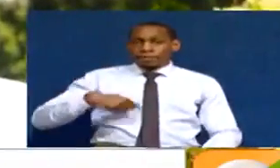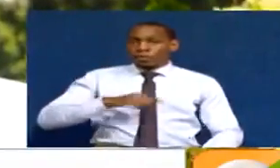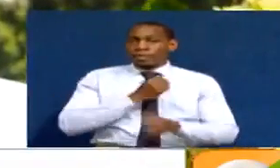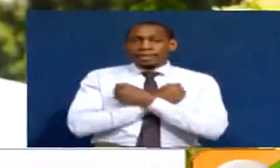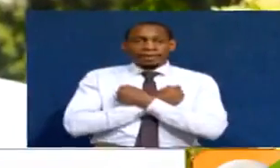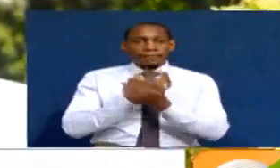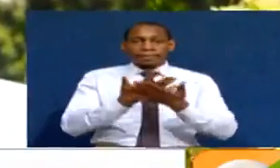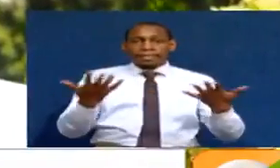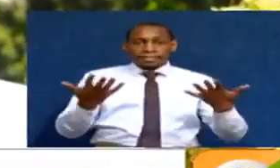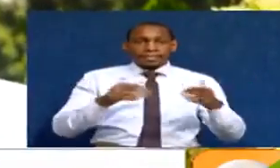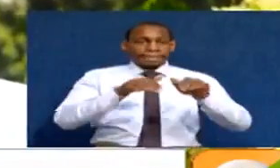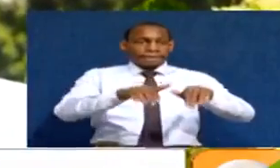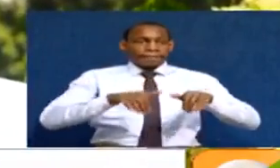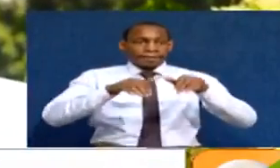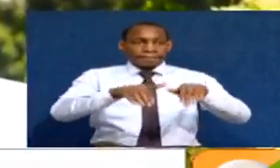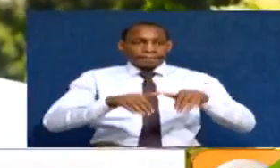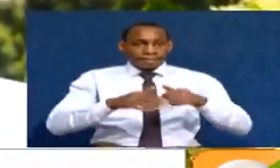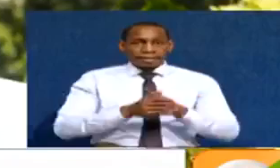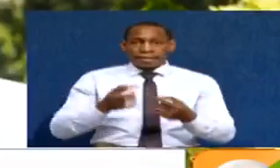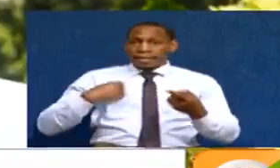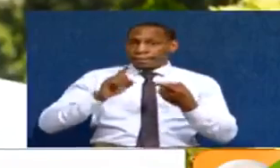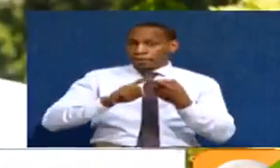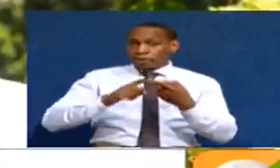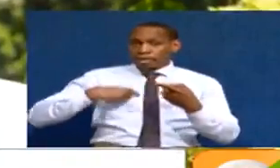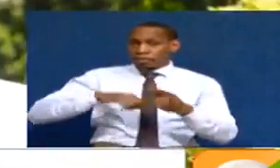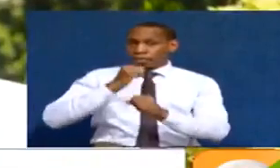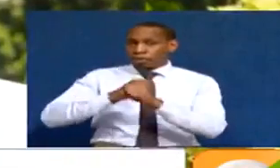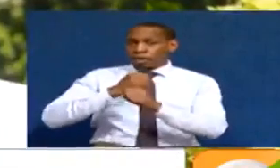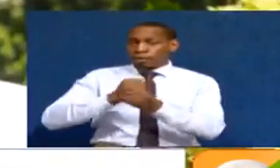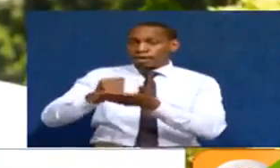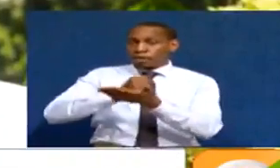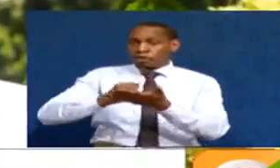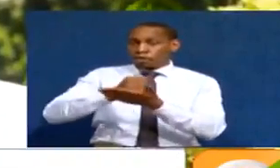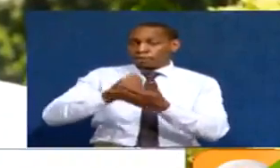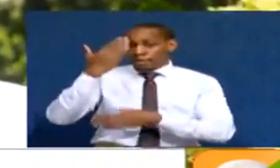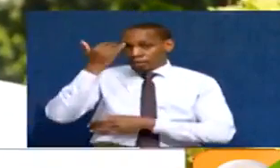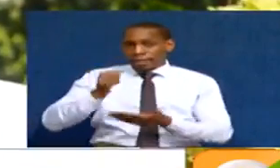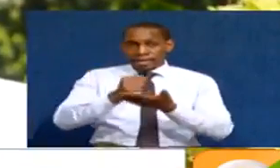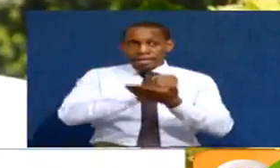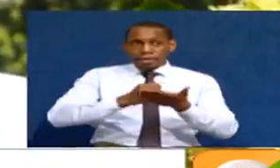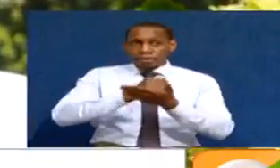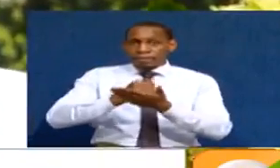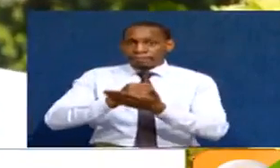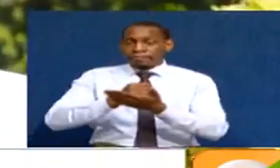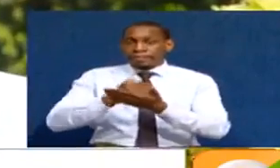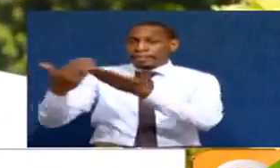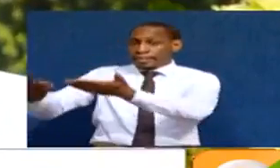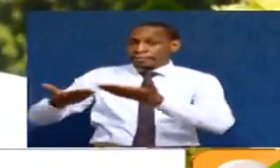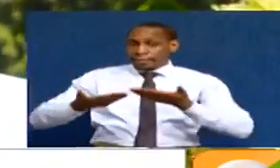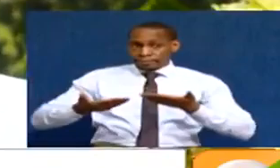Tunapenda mambo ya ukulima. Kwanza tunachukurikia kahawa sana kwa sababu kahawa ndio inatuletea